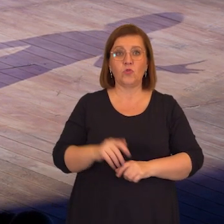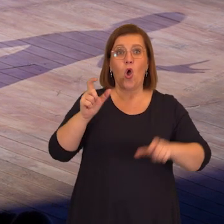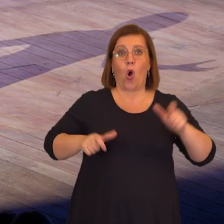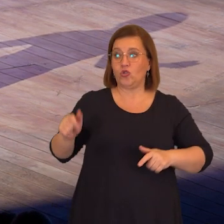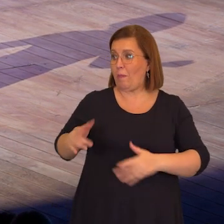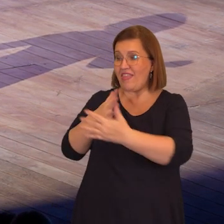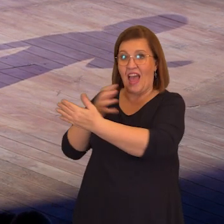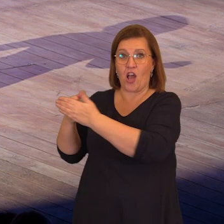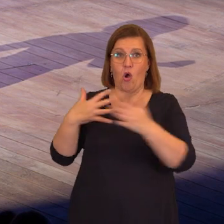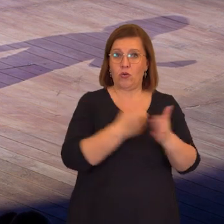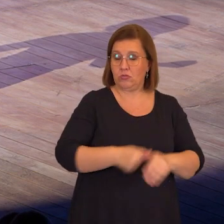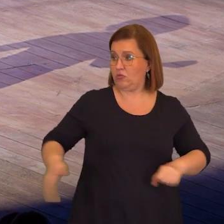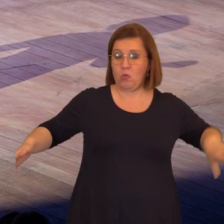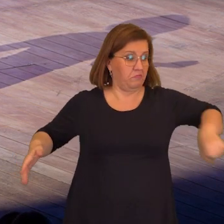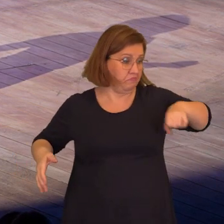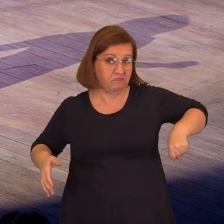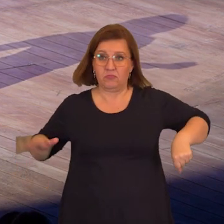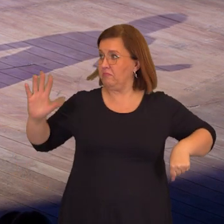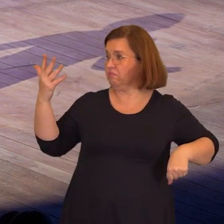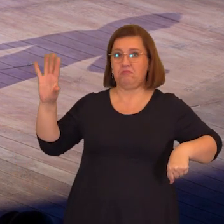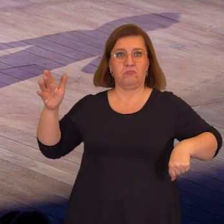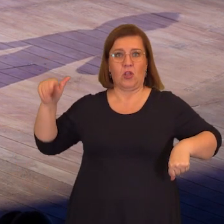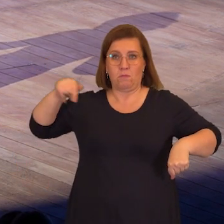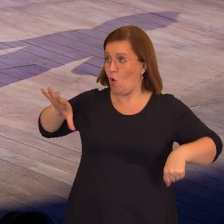dłonie, więc mogą kogoś dołączyć i spolimeryzować.